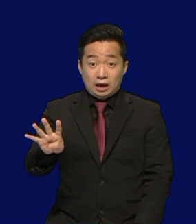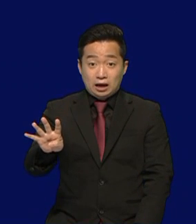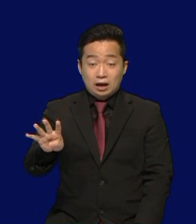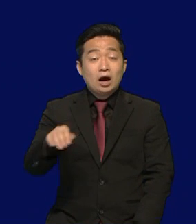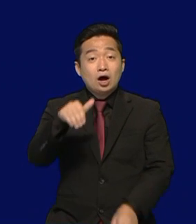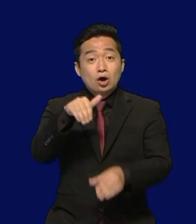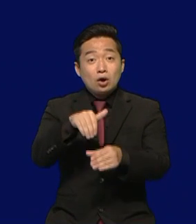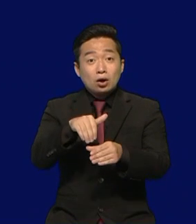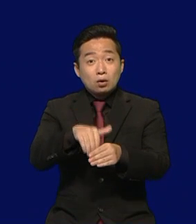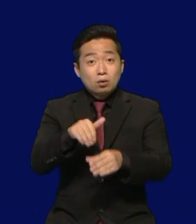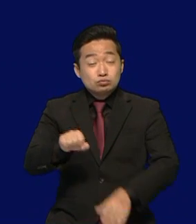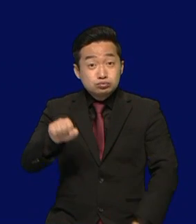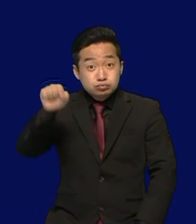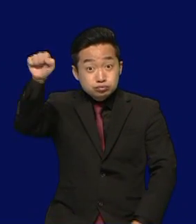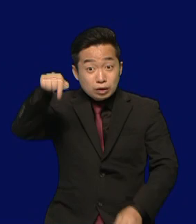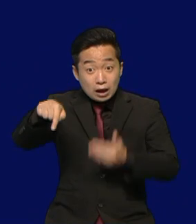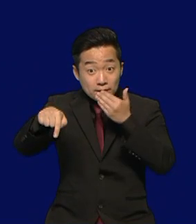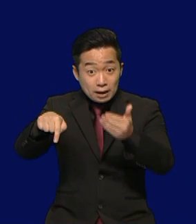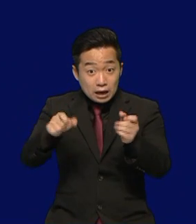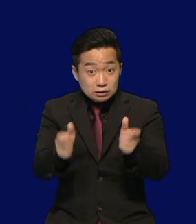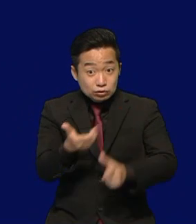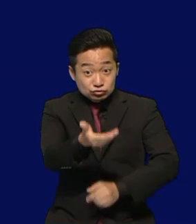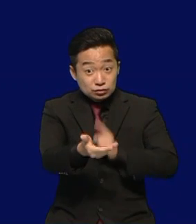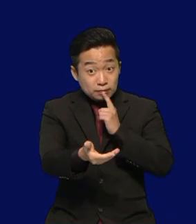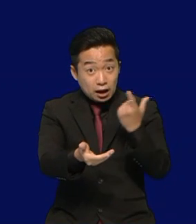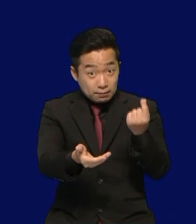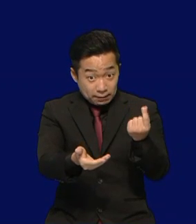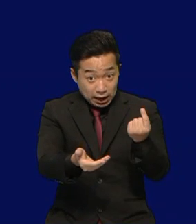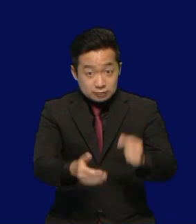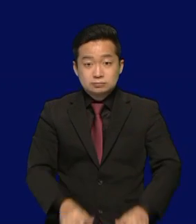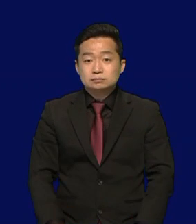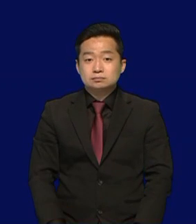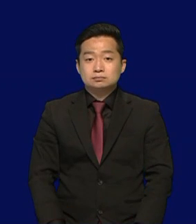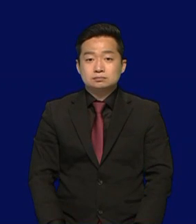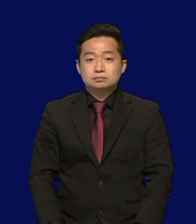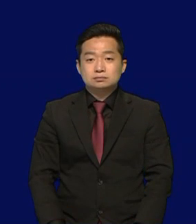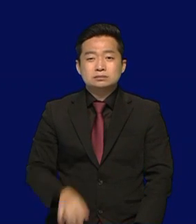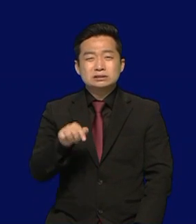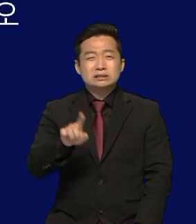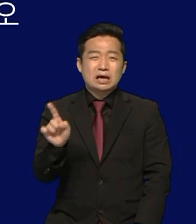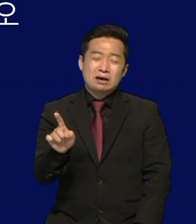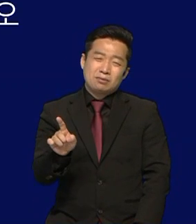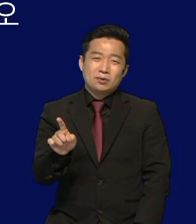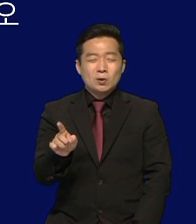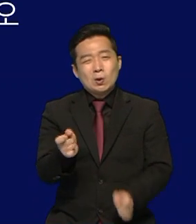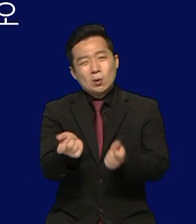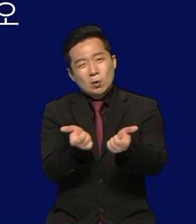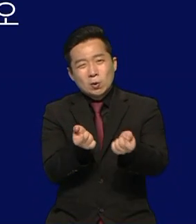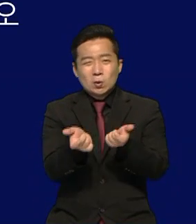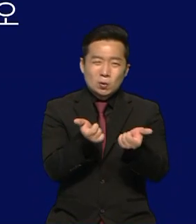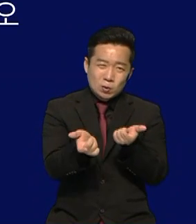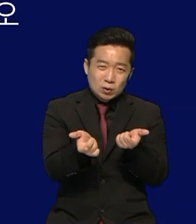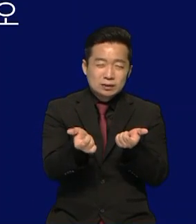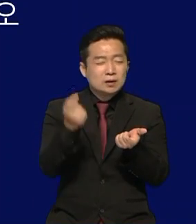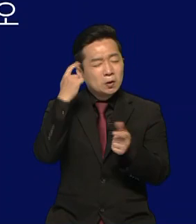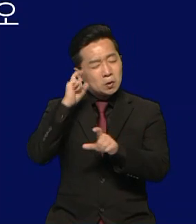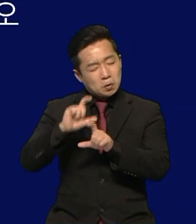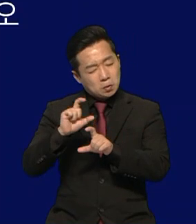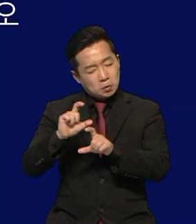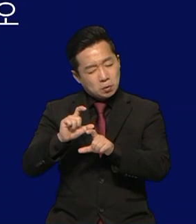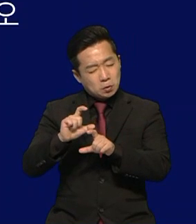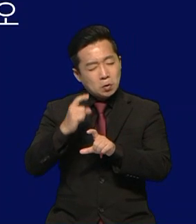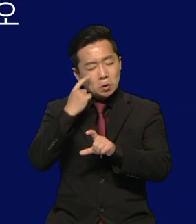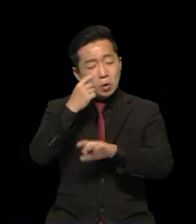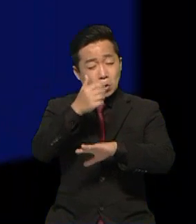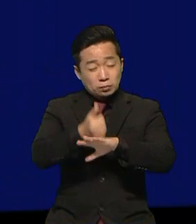기회는 가능성을 열어둔 거 아니겠어요? 어느 정도의 좀 균형을 잡기 위해서 많이 고심을 한 그런